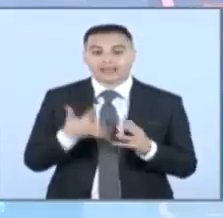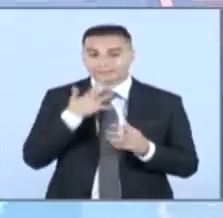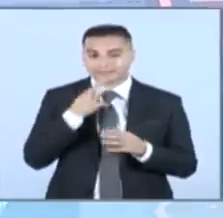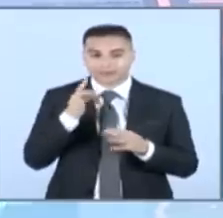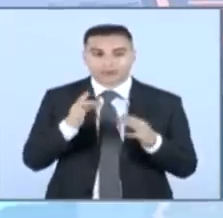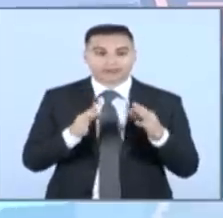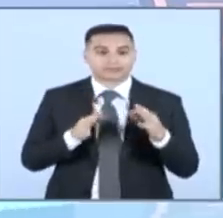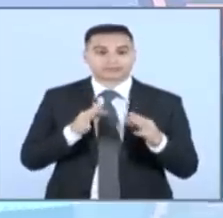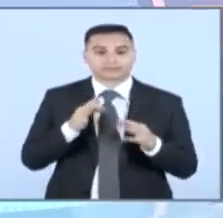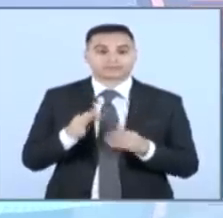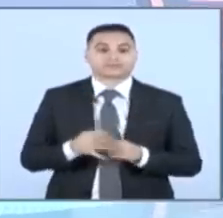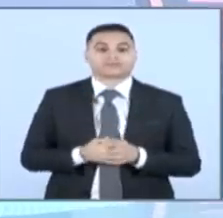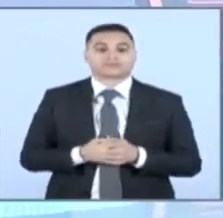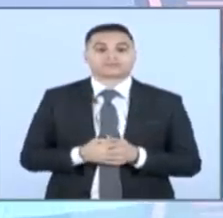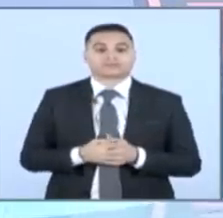5 ثواني،